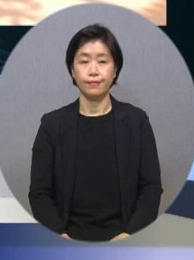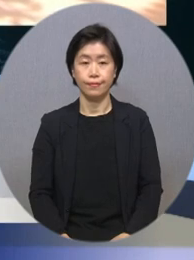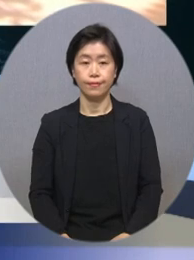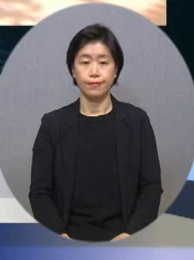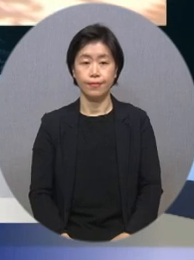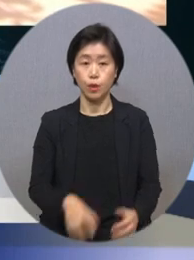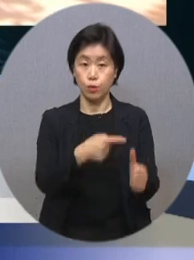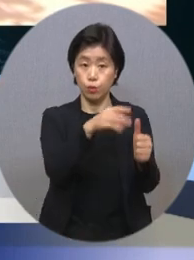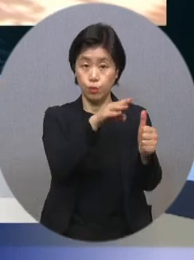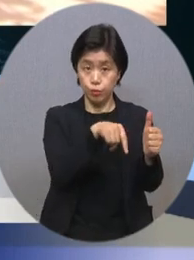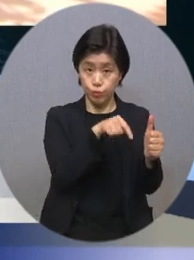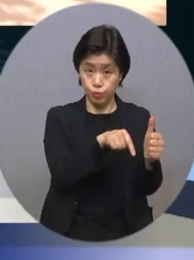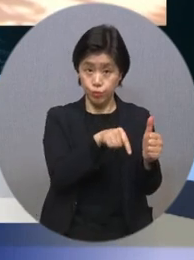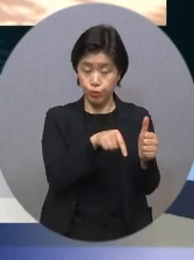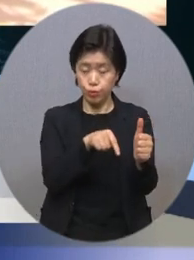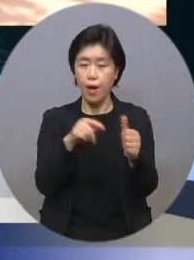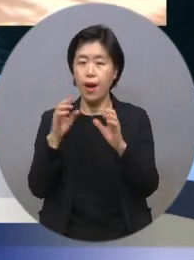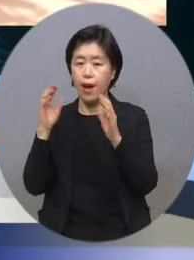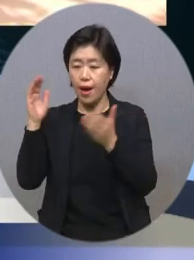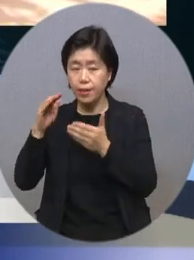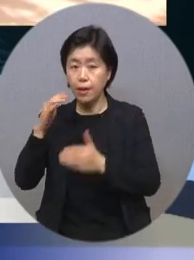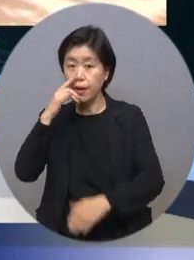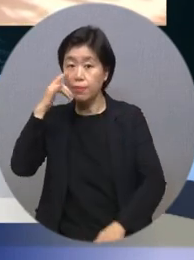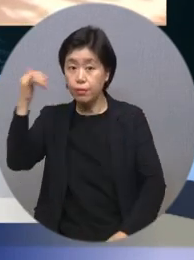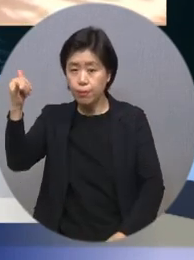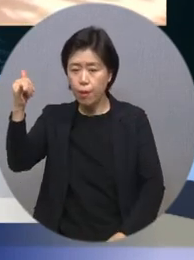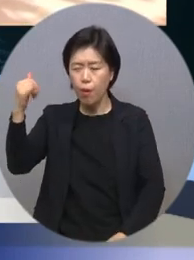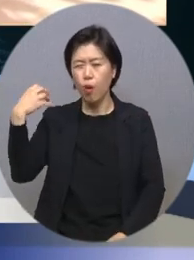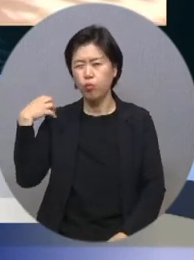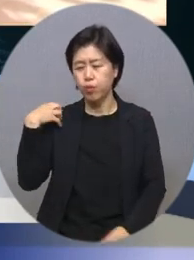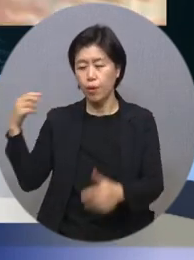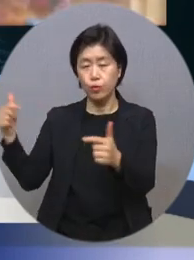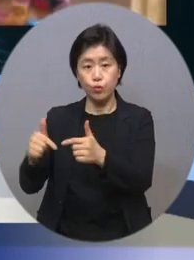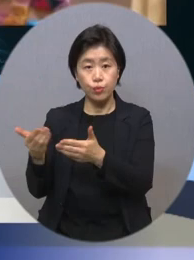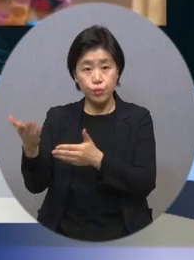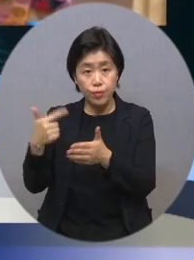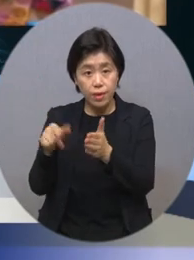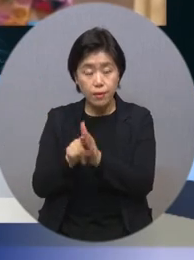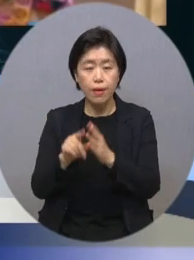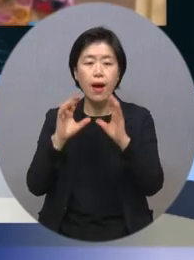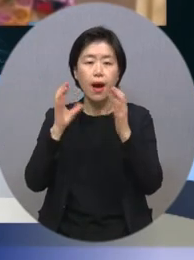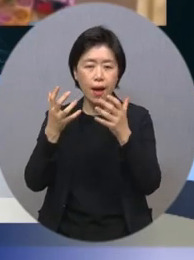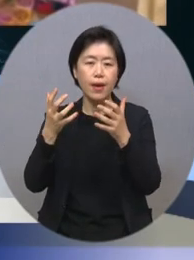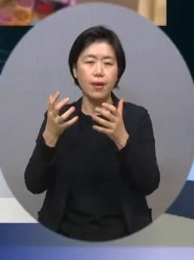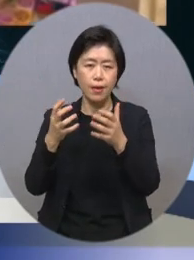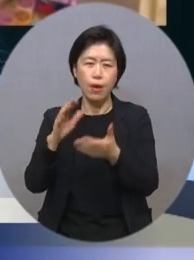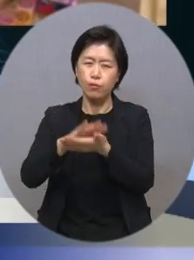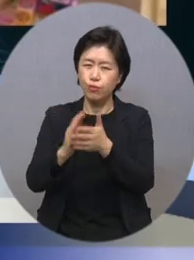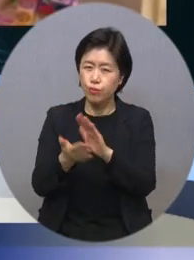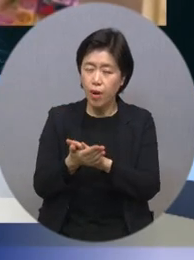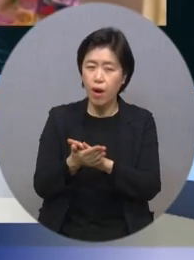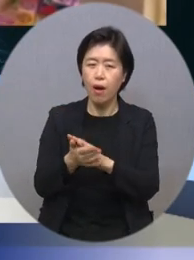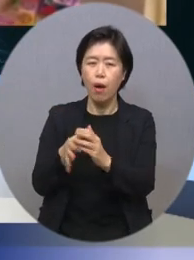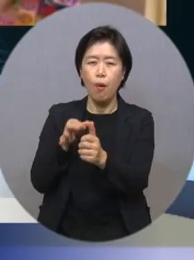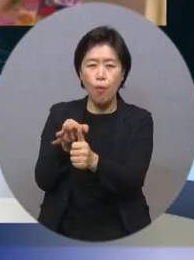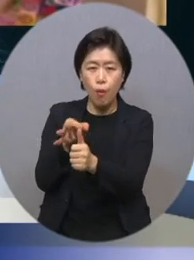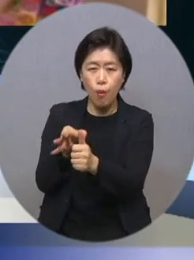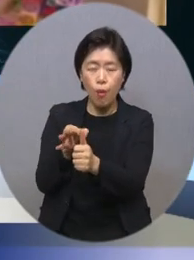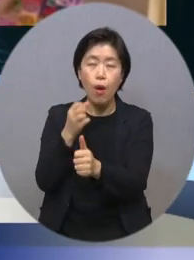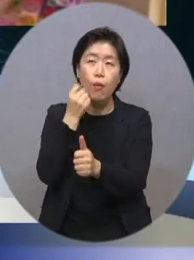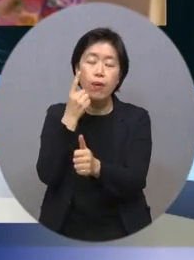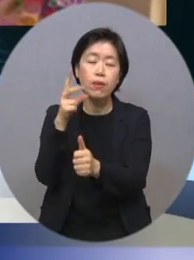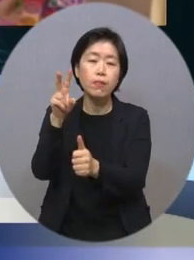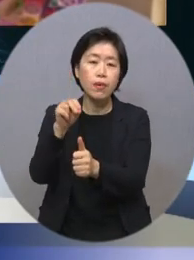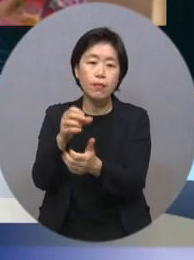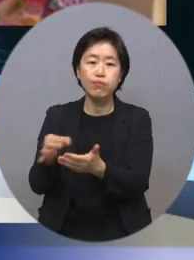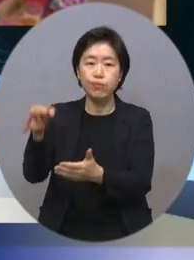교육부가 학부모 부담을 줄이기 위해 지난해에 이어 유아학비 지원을 월 2만원씩 인상 하기로 결정했습니다